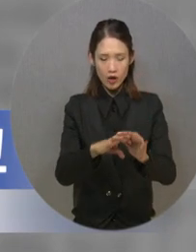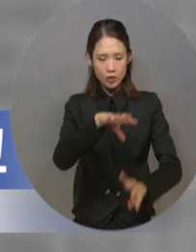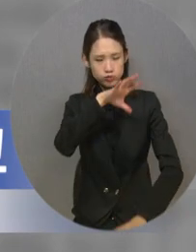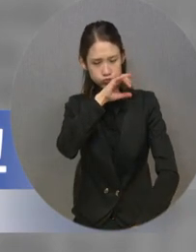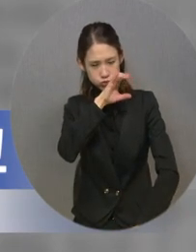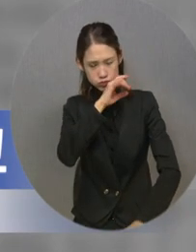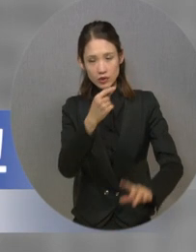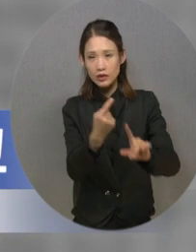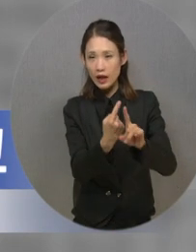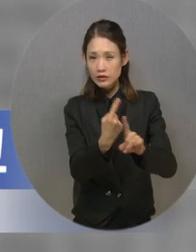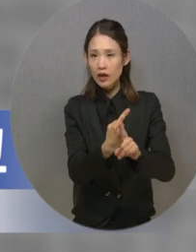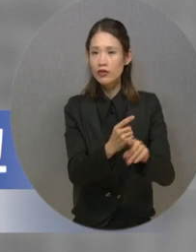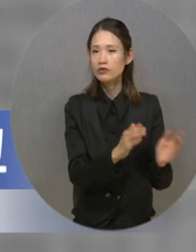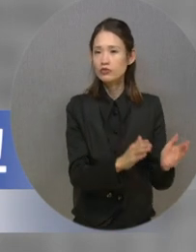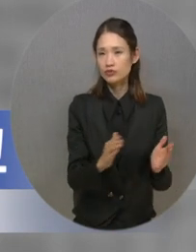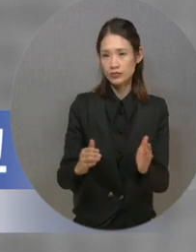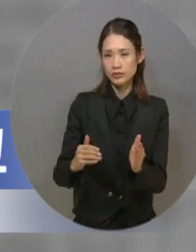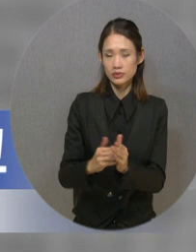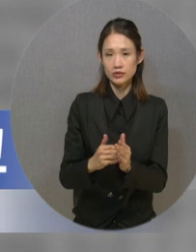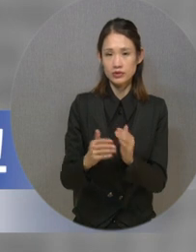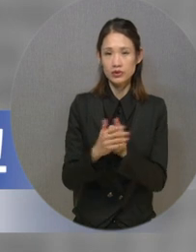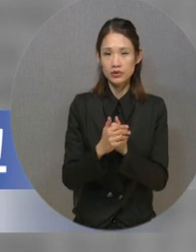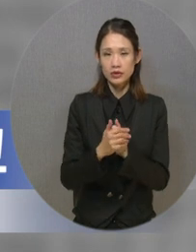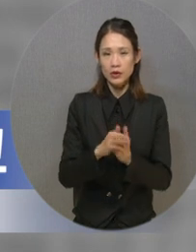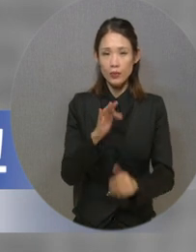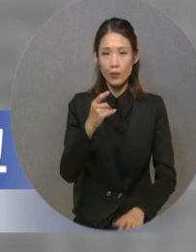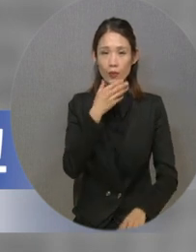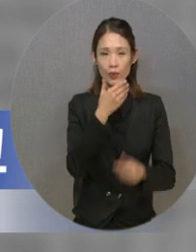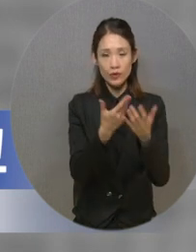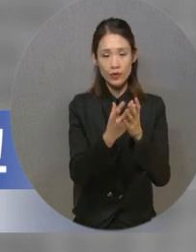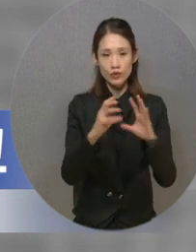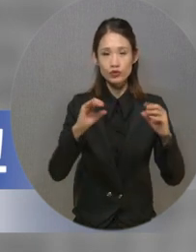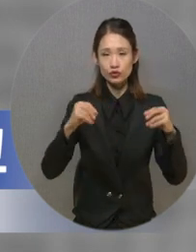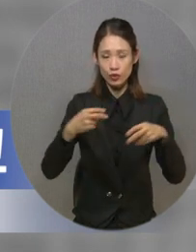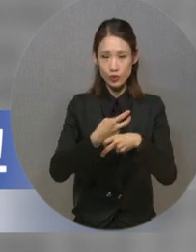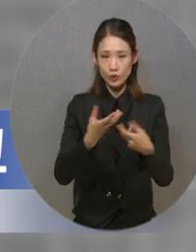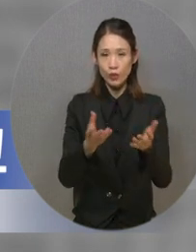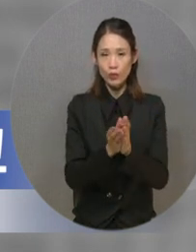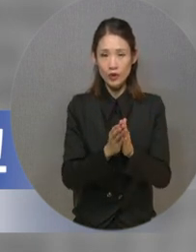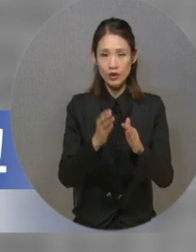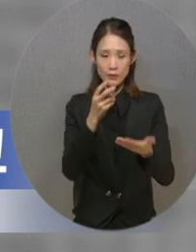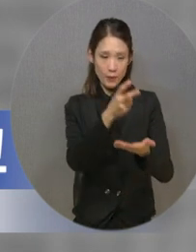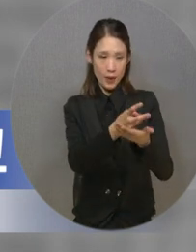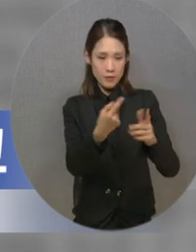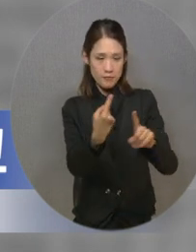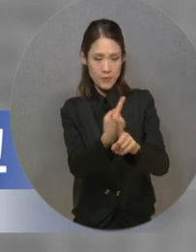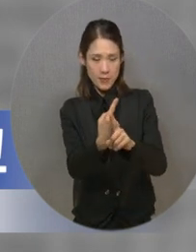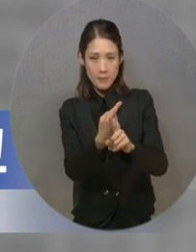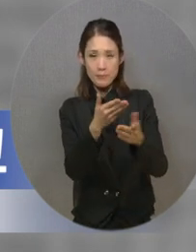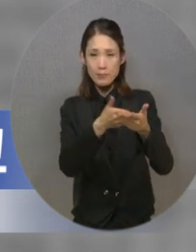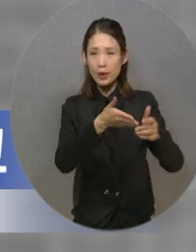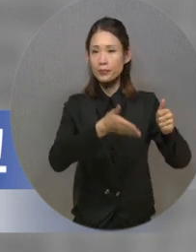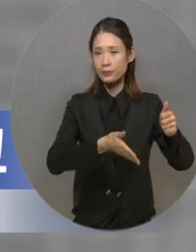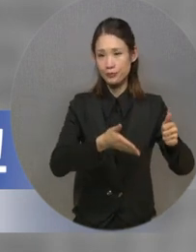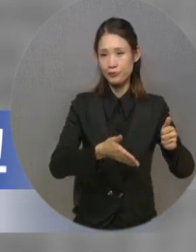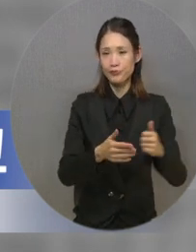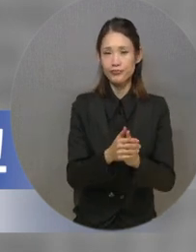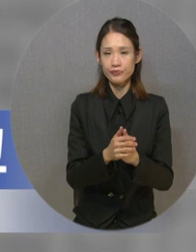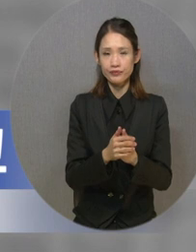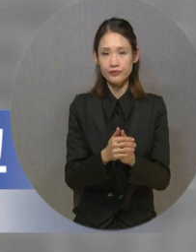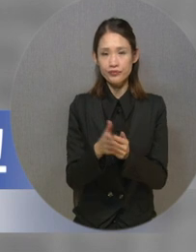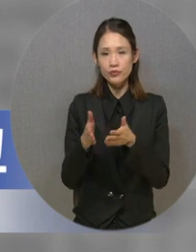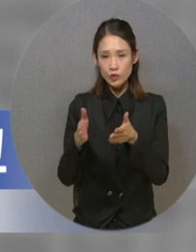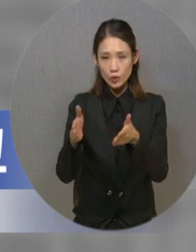방안을 마련해이 보건복지부와 국토교통부의 제도 개선을 권고했습니다 이밖에도 권위기는 도로